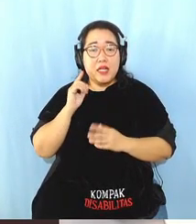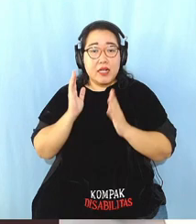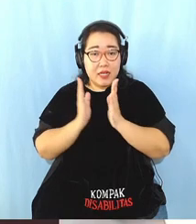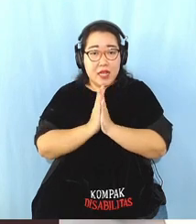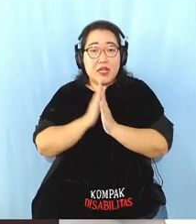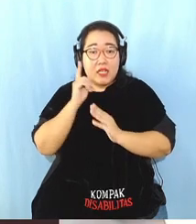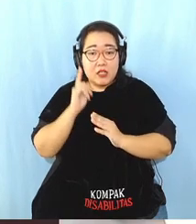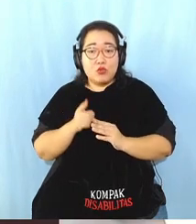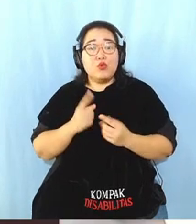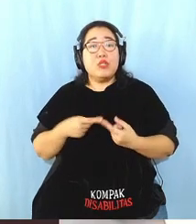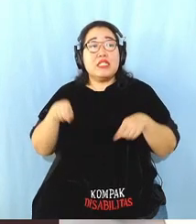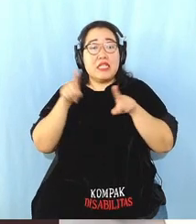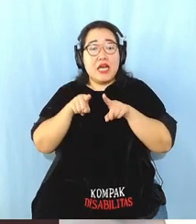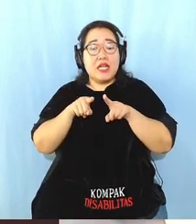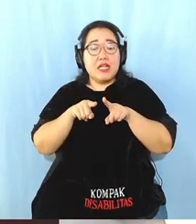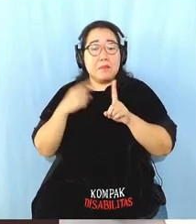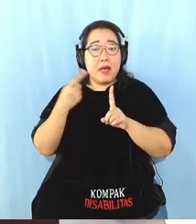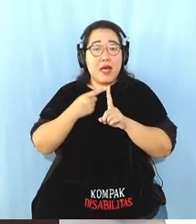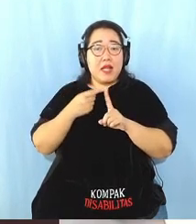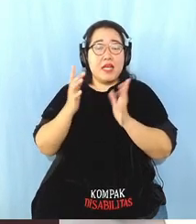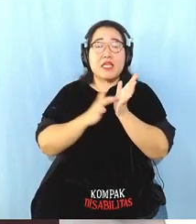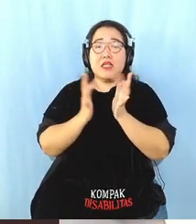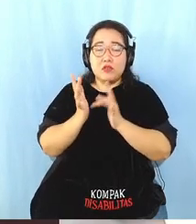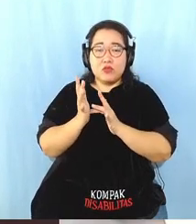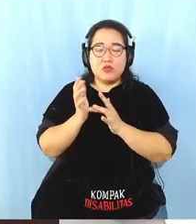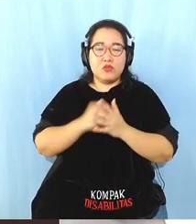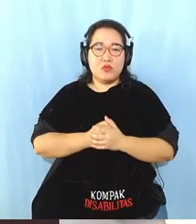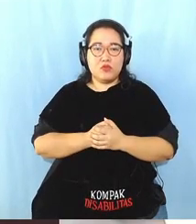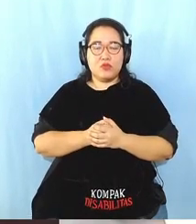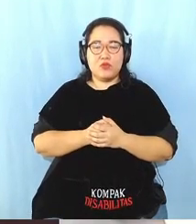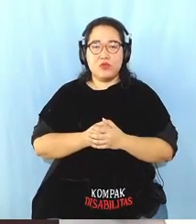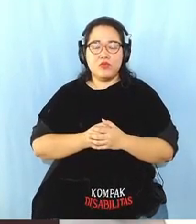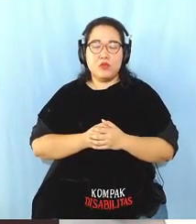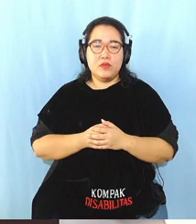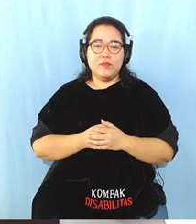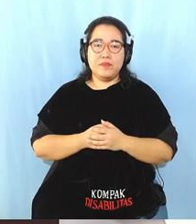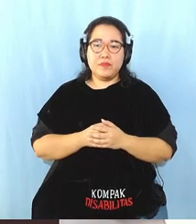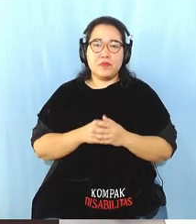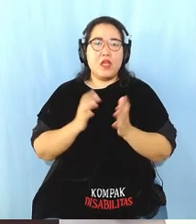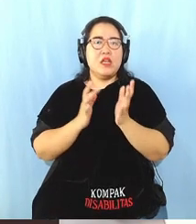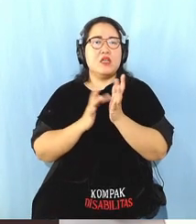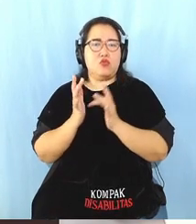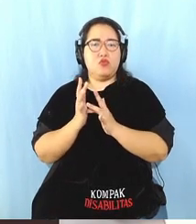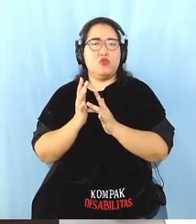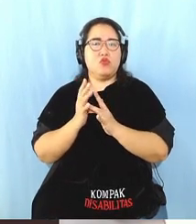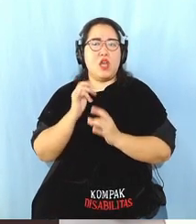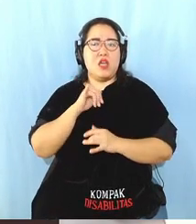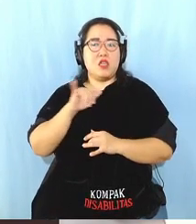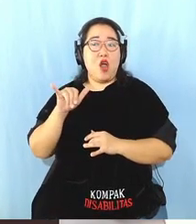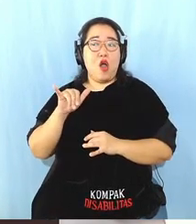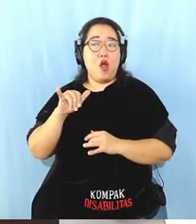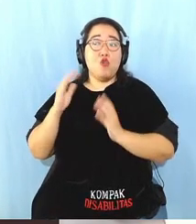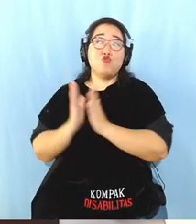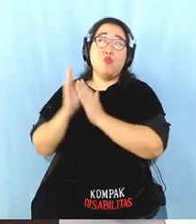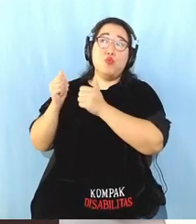Yesus yang tadi dielu-elukan, justru dia ditangkap oleh